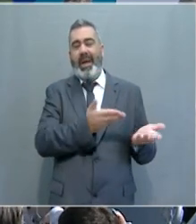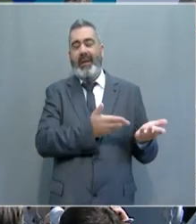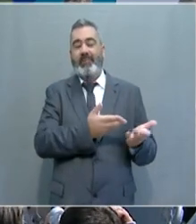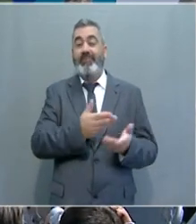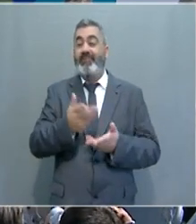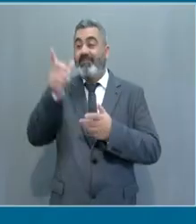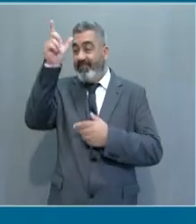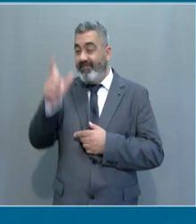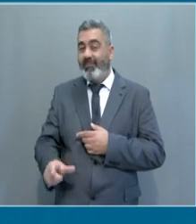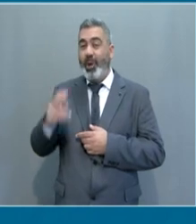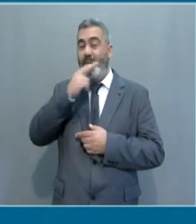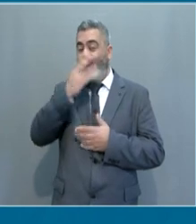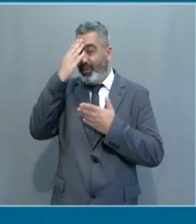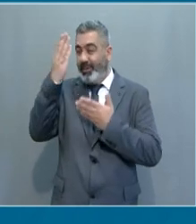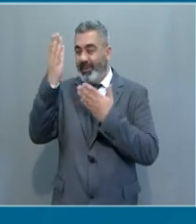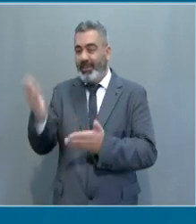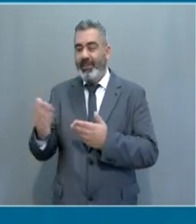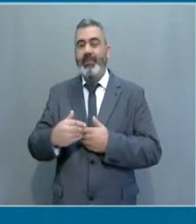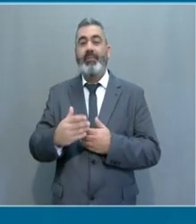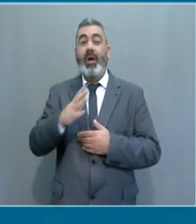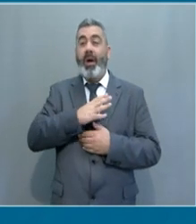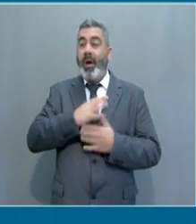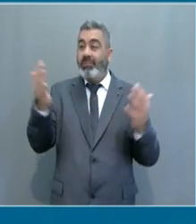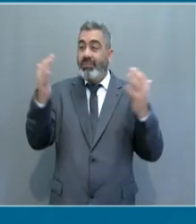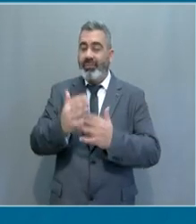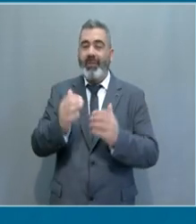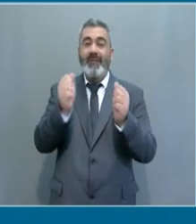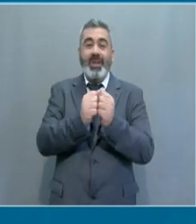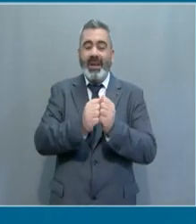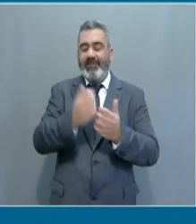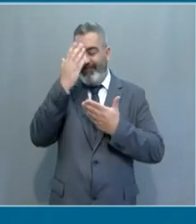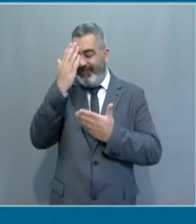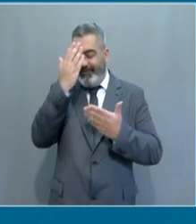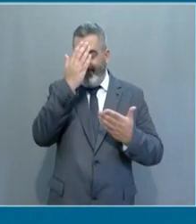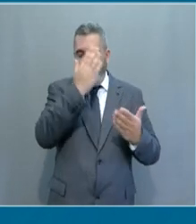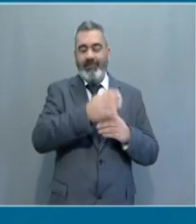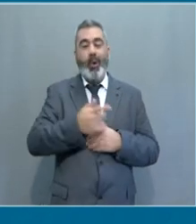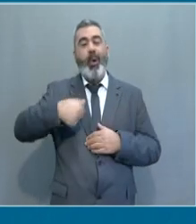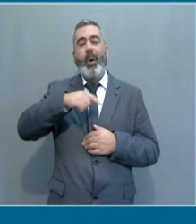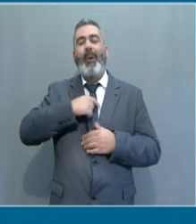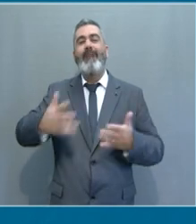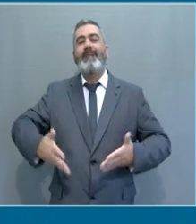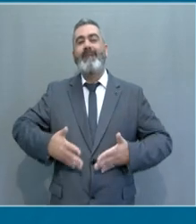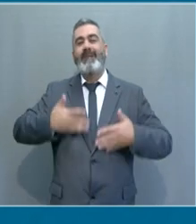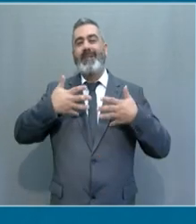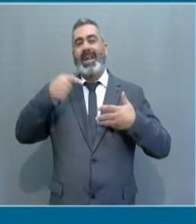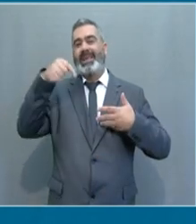Πρωθυπουργέ, αξιότιμη καλεσμένοι, αγαπητοί φίλοι. Είναι μεγάλη χαρά μου σήμερα να βρίσκομαι μαζί